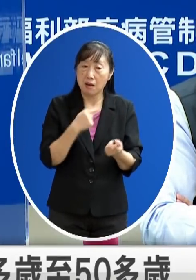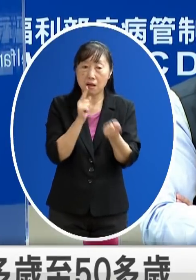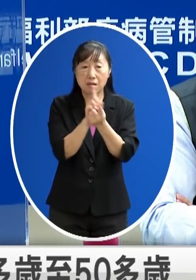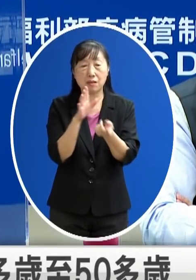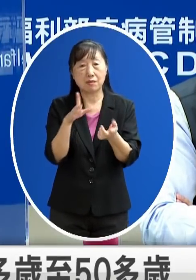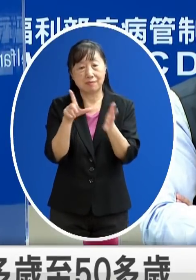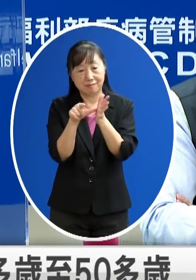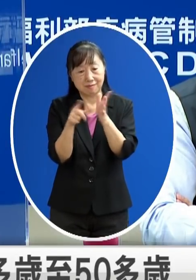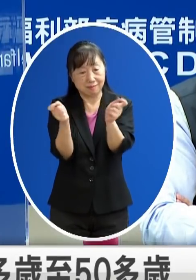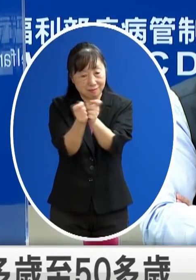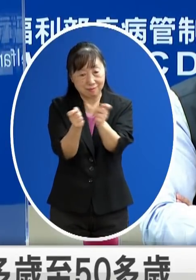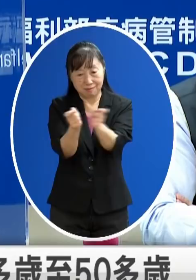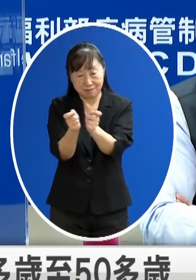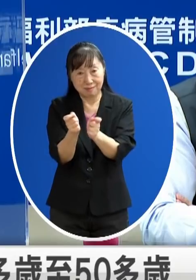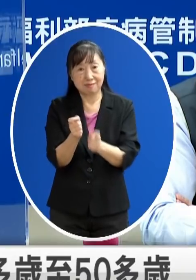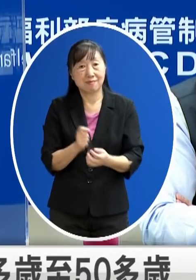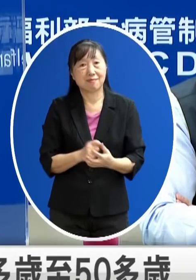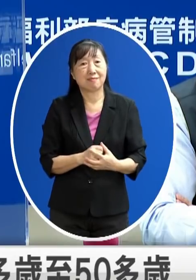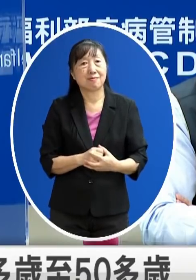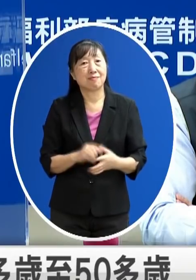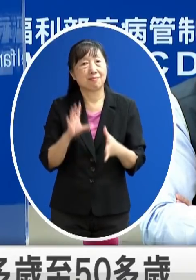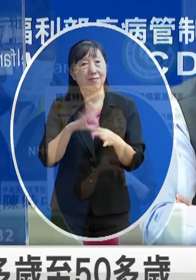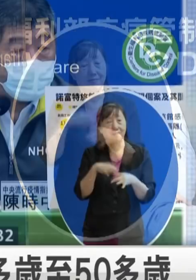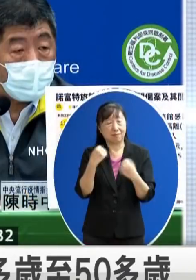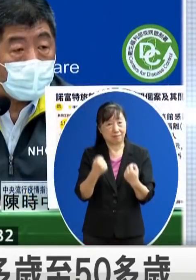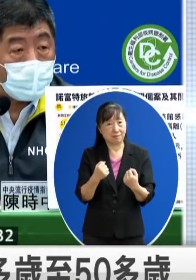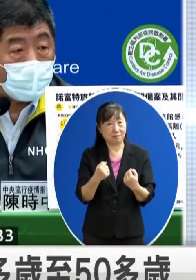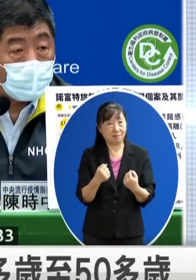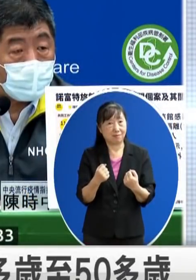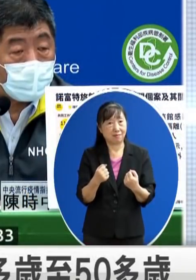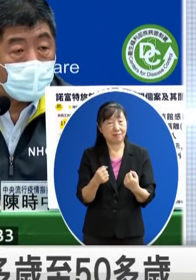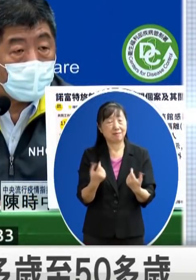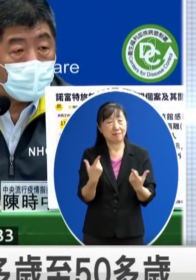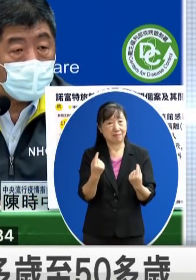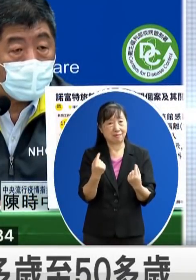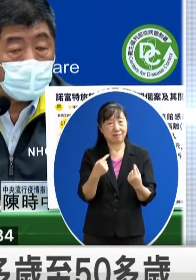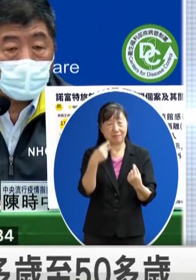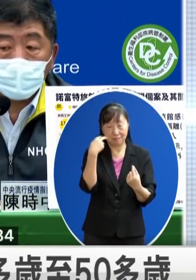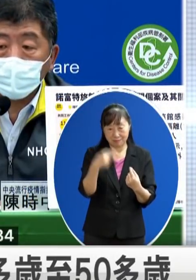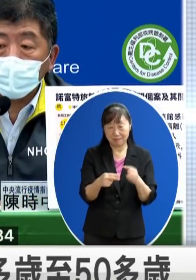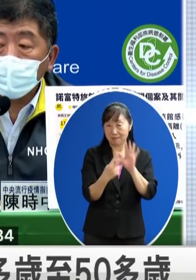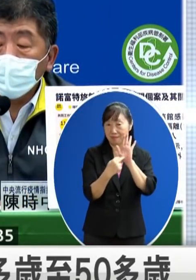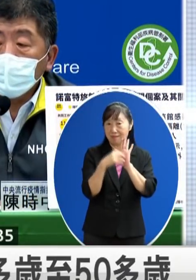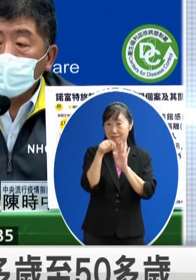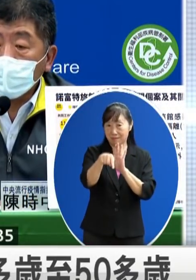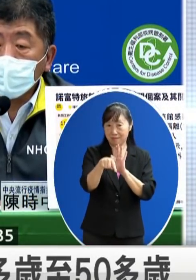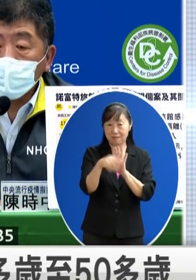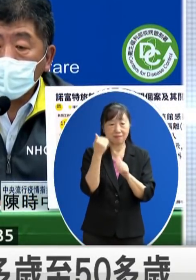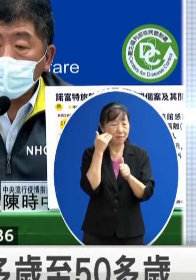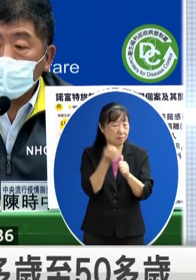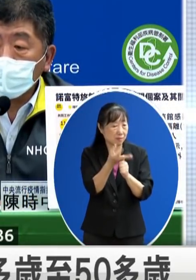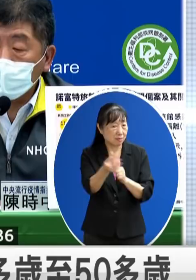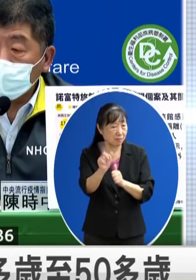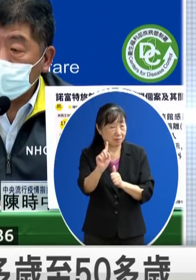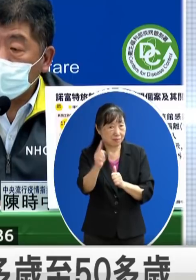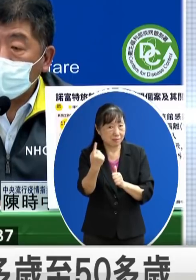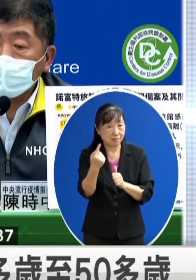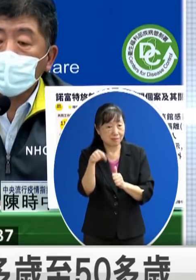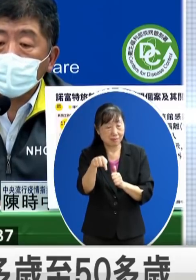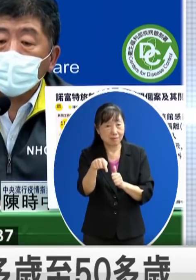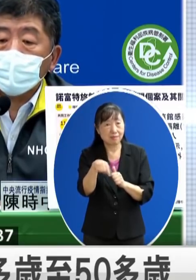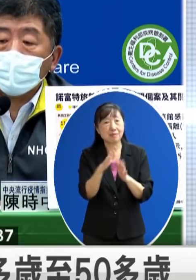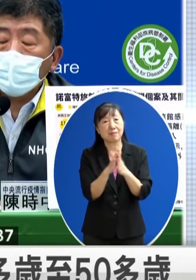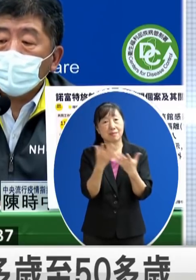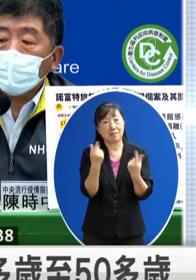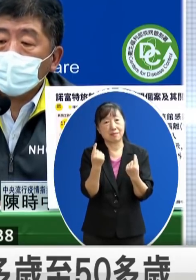接触时间也是短。好，所以在这里面我还是要强调，就是说这染疫的源头，到目前我